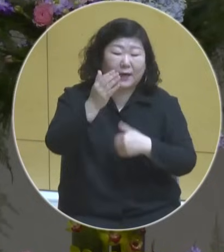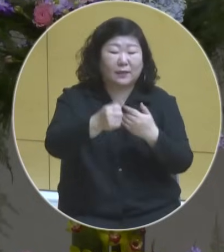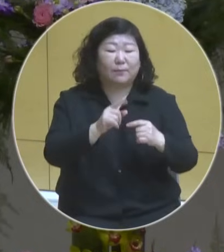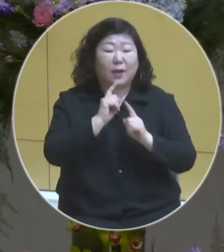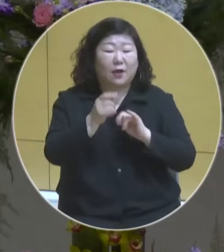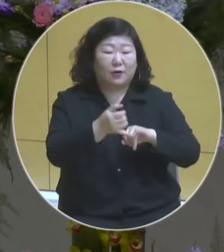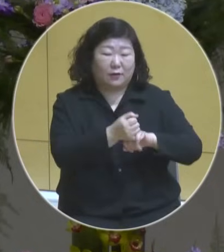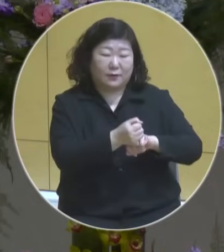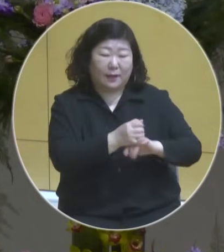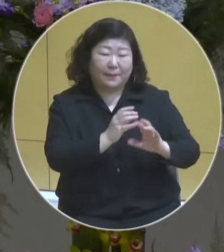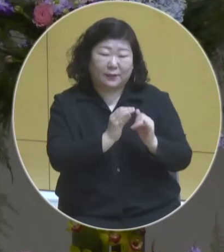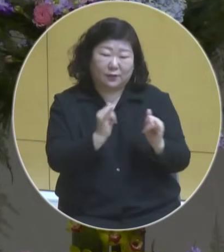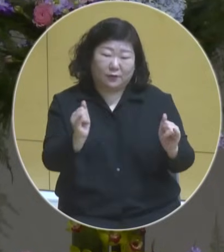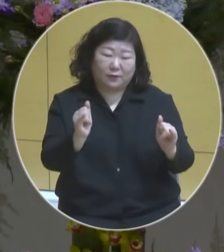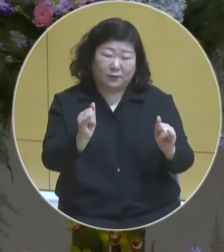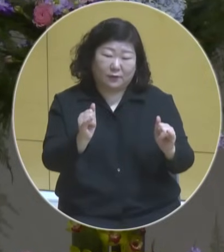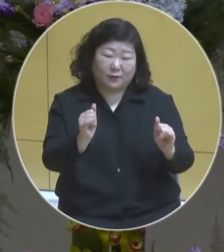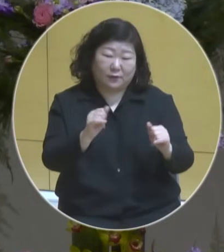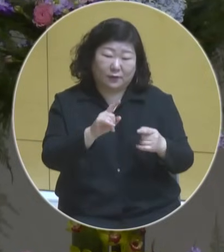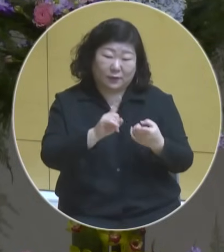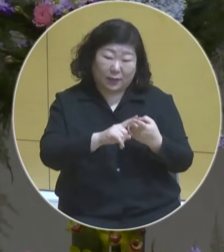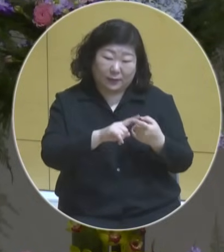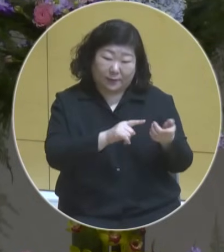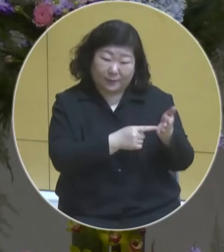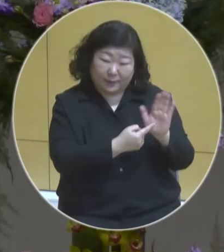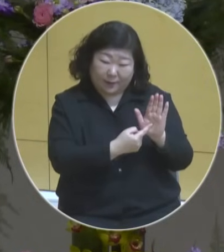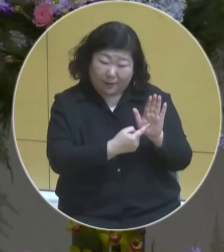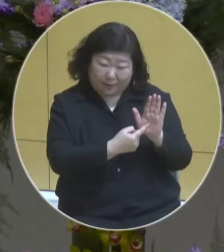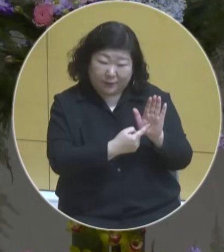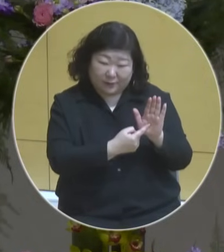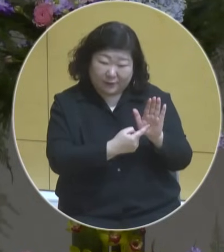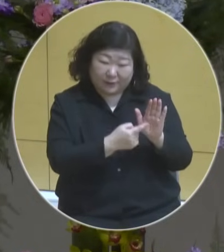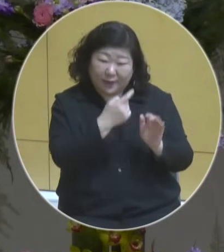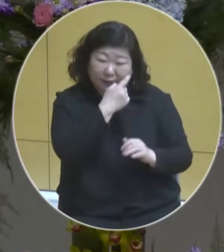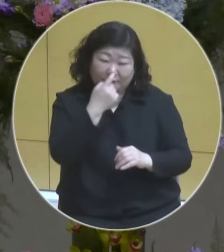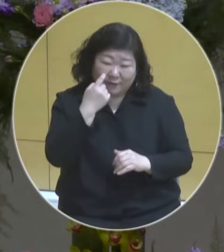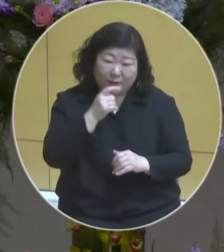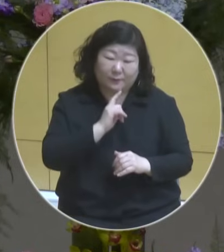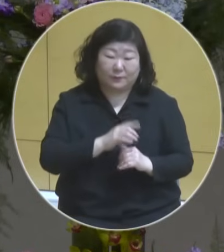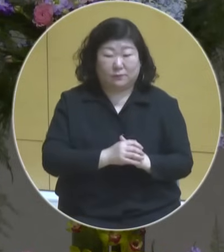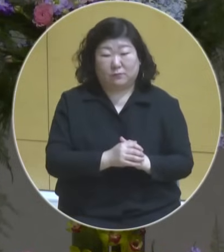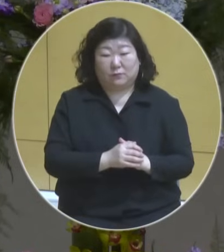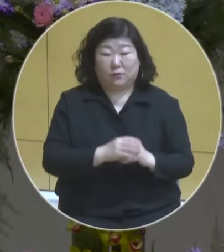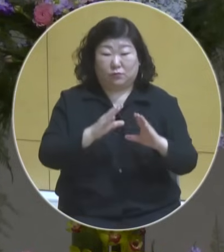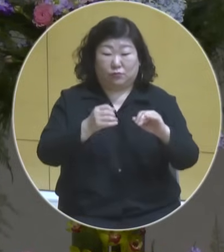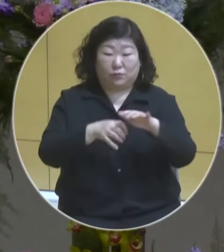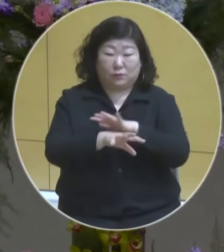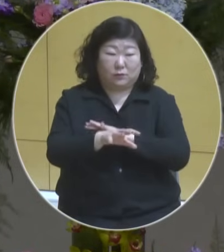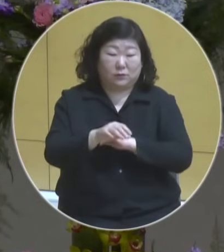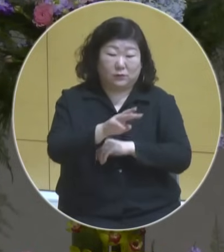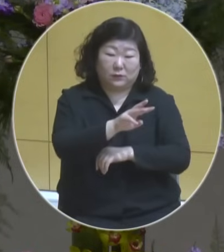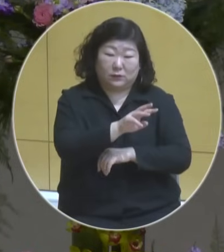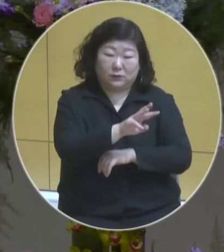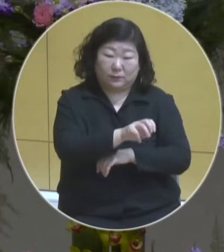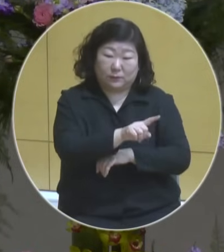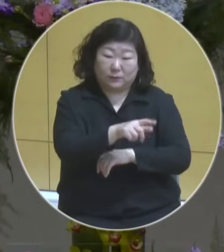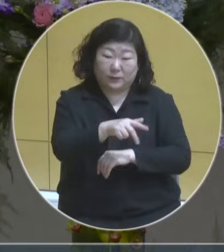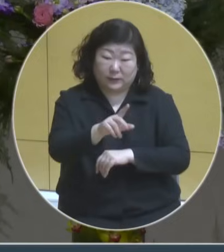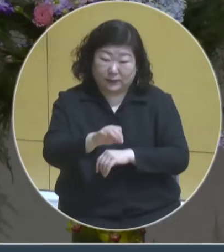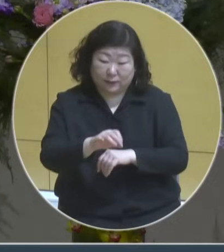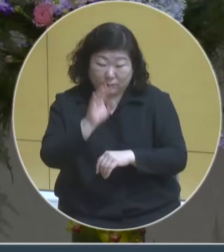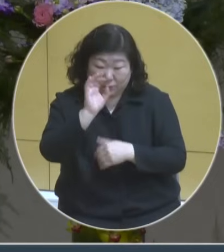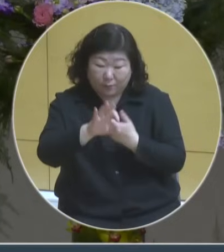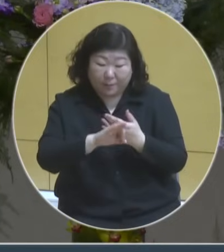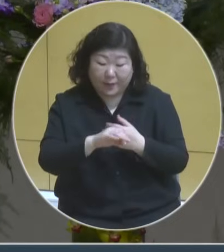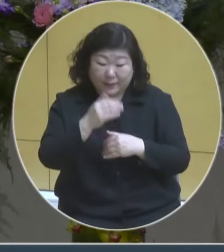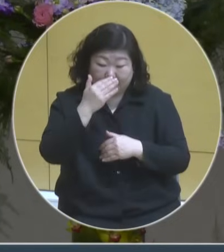언약 백성 됨을 나타내는 표정이라고 말씀하셨습니다 출애굽기 31장 13절에 보니까 너는 이스라엘